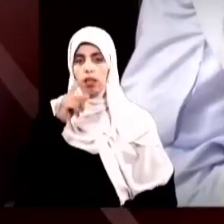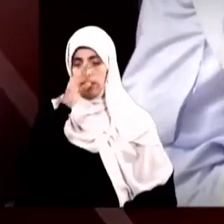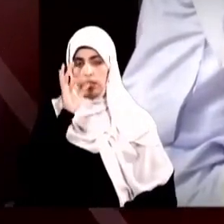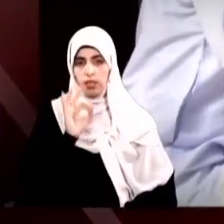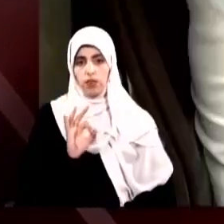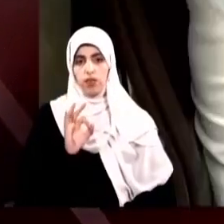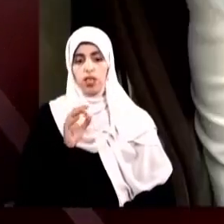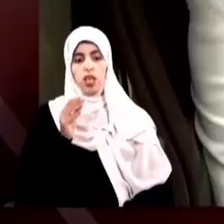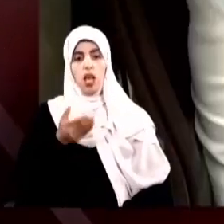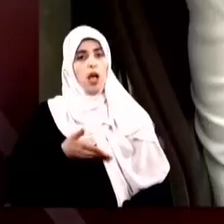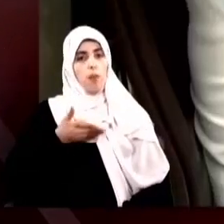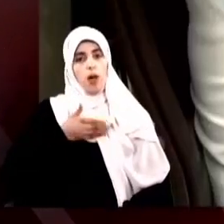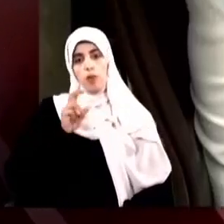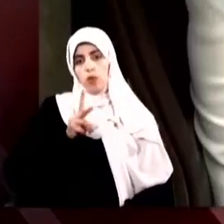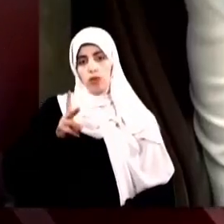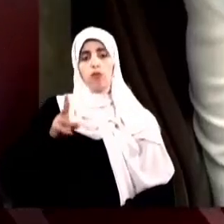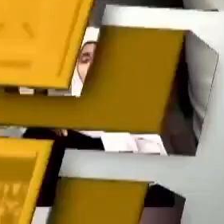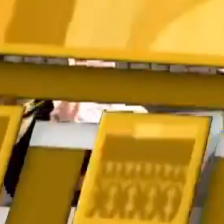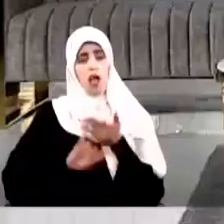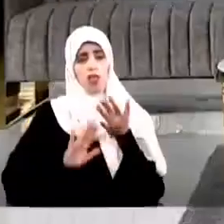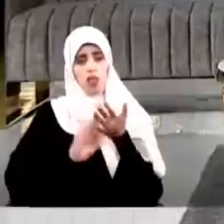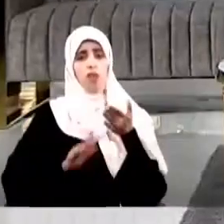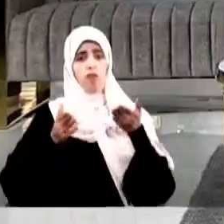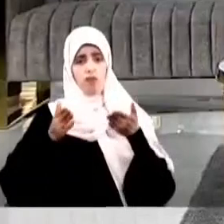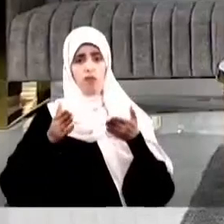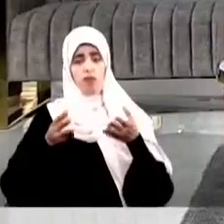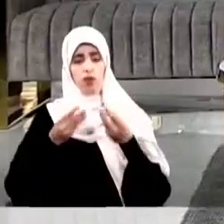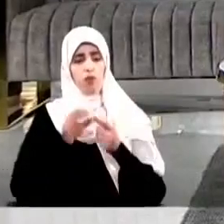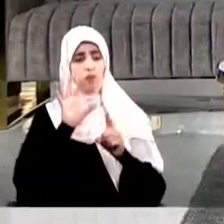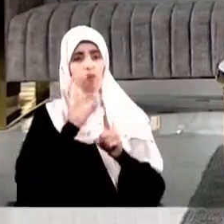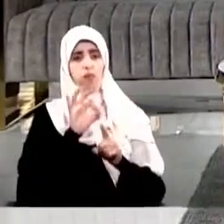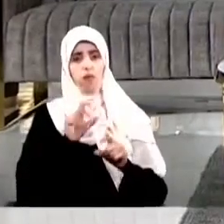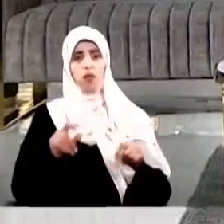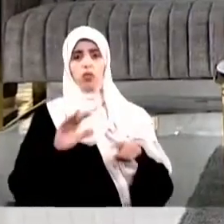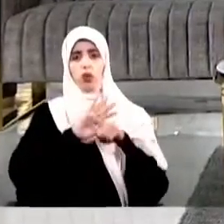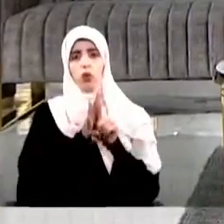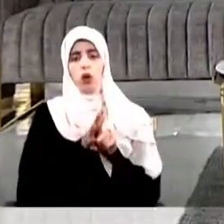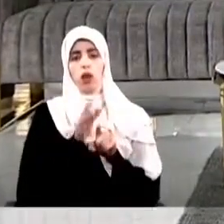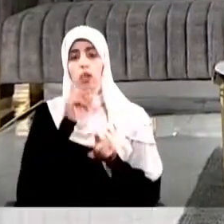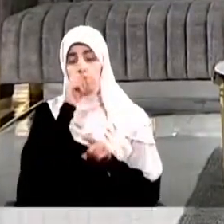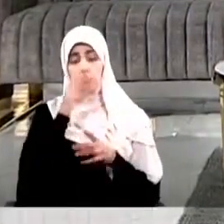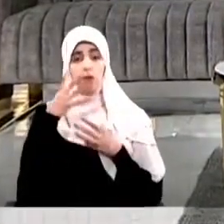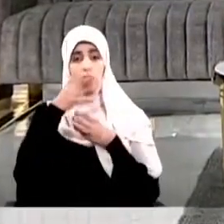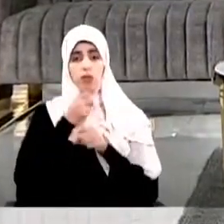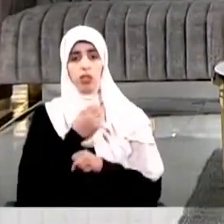أن هناك فئات أخرى معرضة أيضا لخطر الإصابة، لذلك حتى نحمي